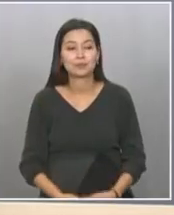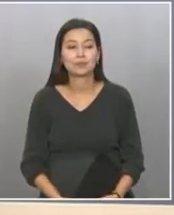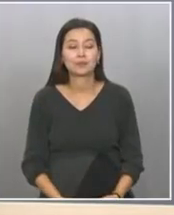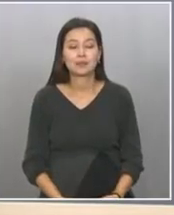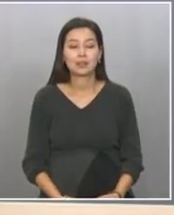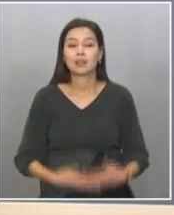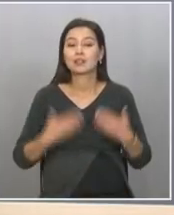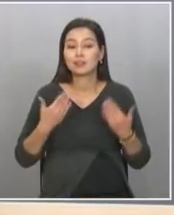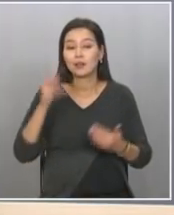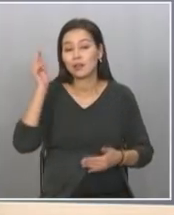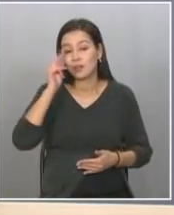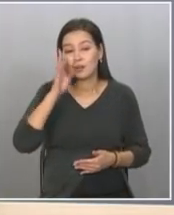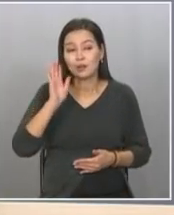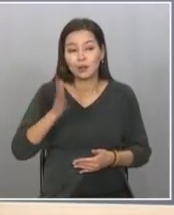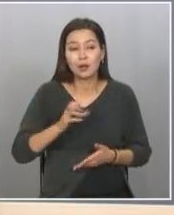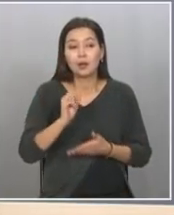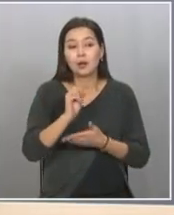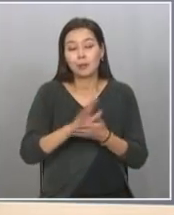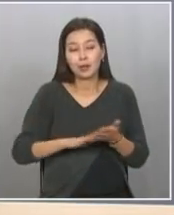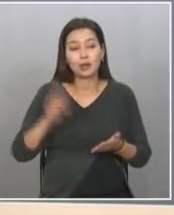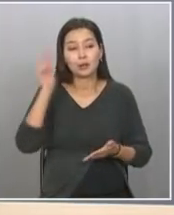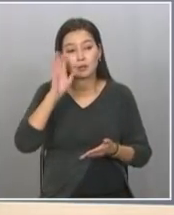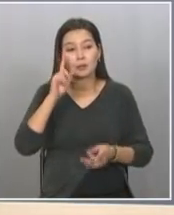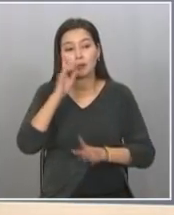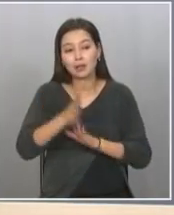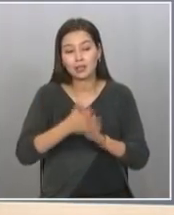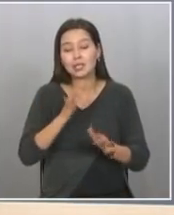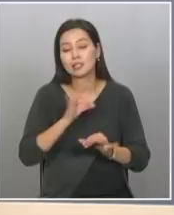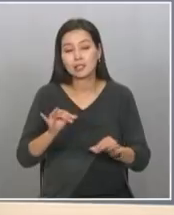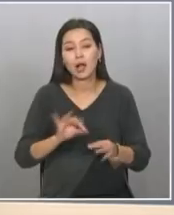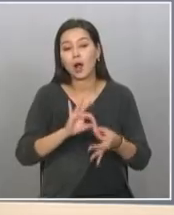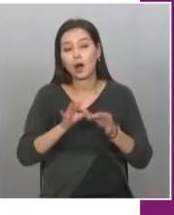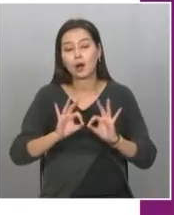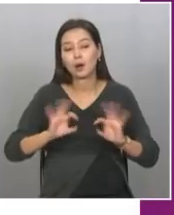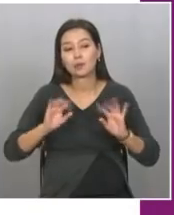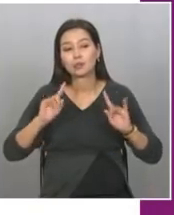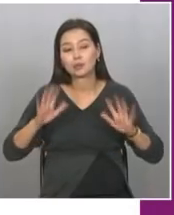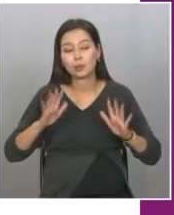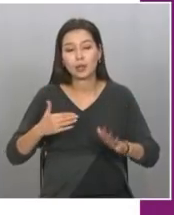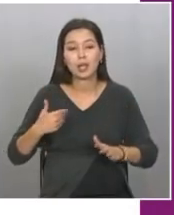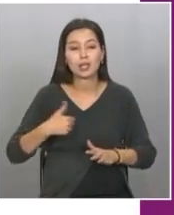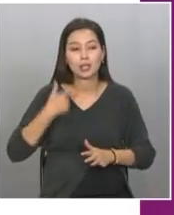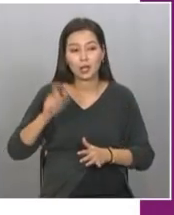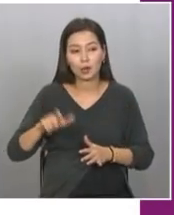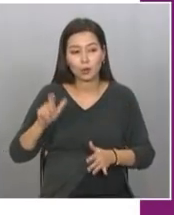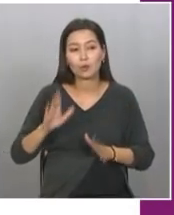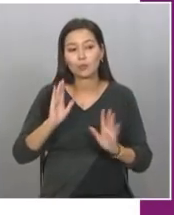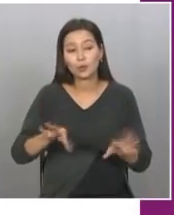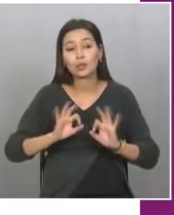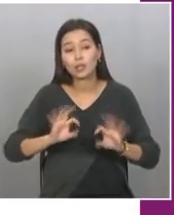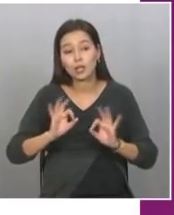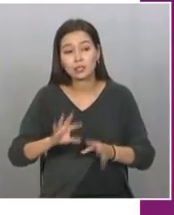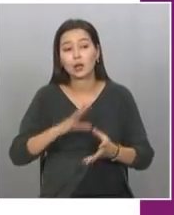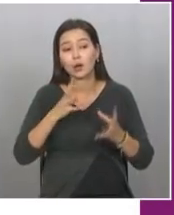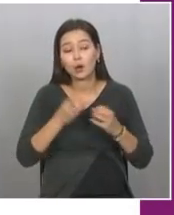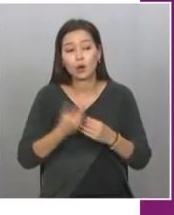Сегодня на уроке, ребята, вы продолжите учиться понимать и описывать события и героев. Будете высказывать оценочные суждения